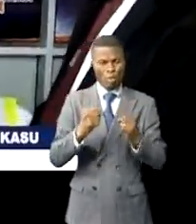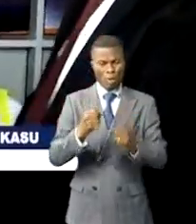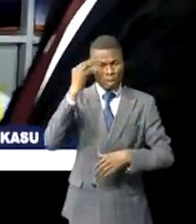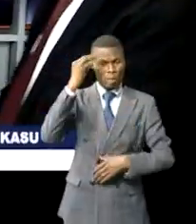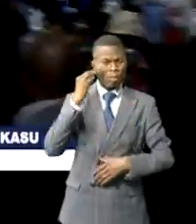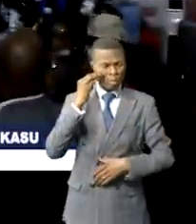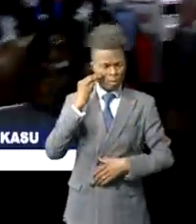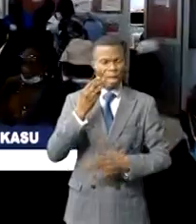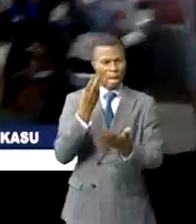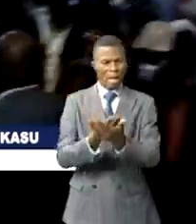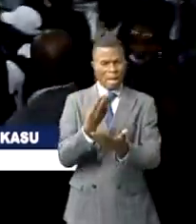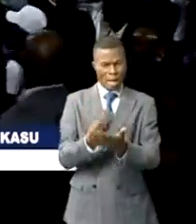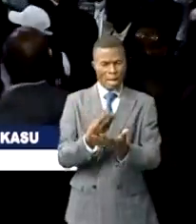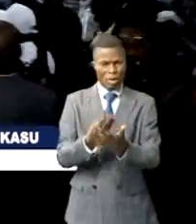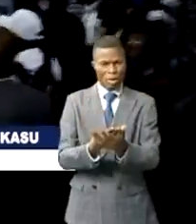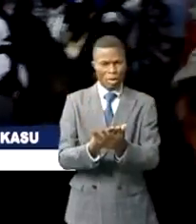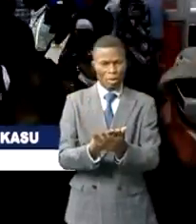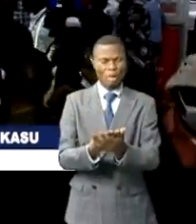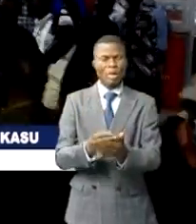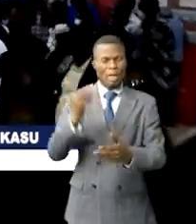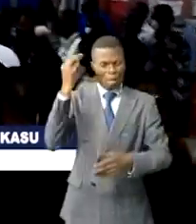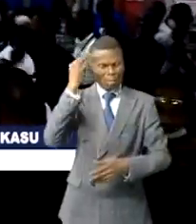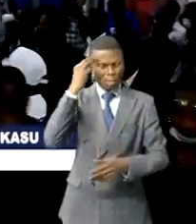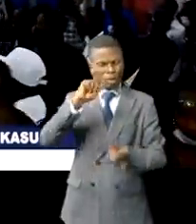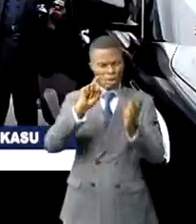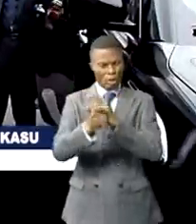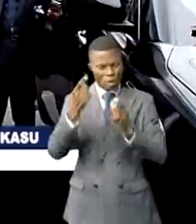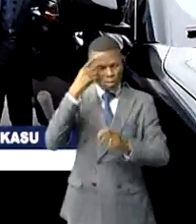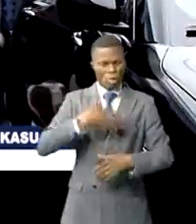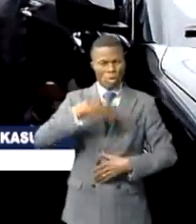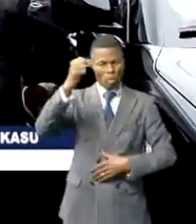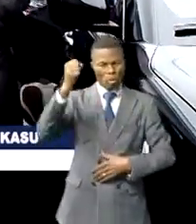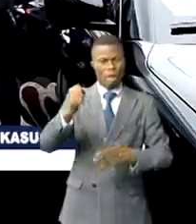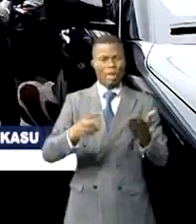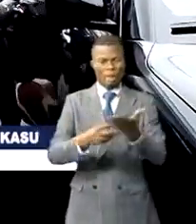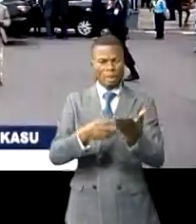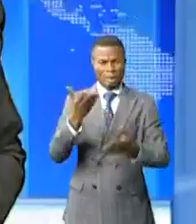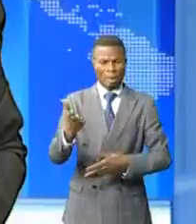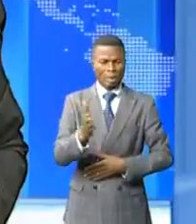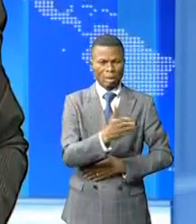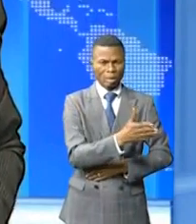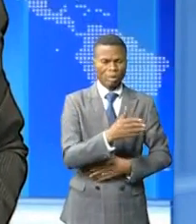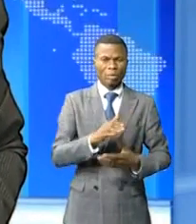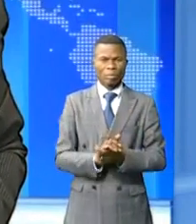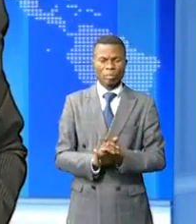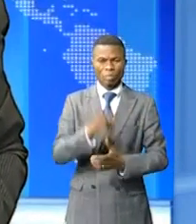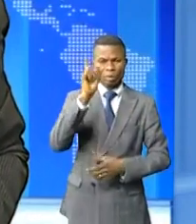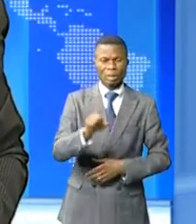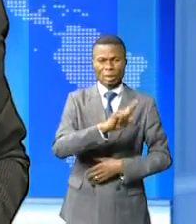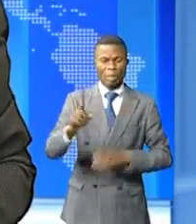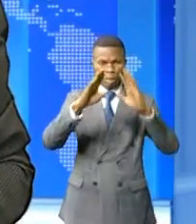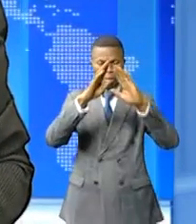ministre Jean-Marie Kalumba s'est armé du mental qu'il faut pour triompher. Le juste prix. Plus de 100 000